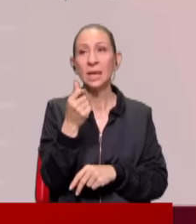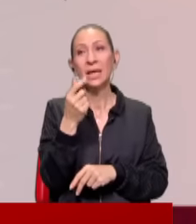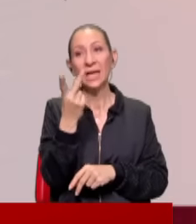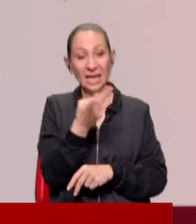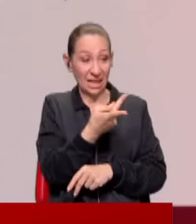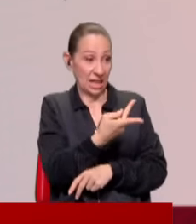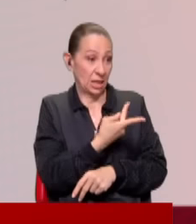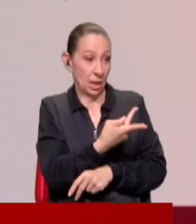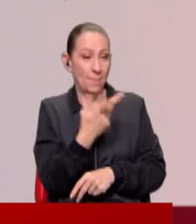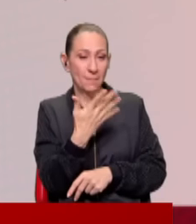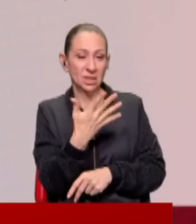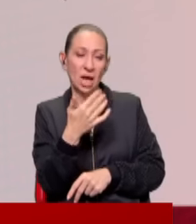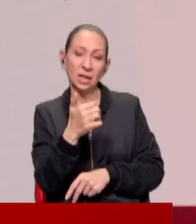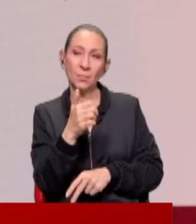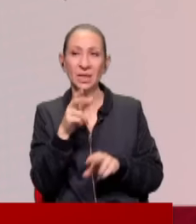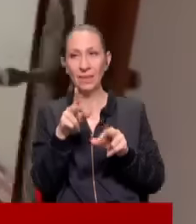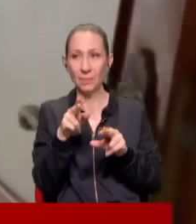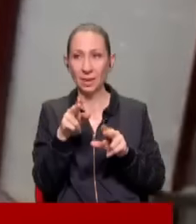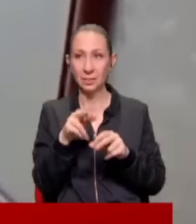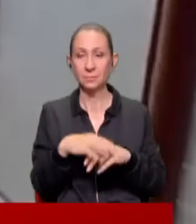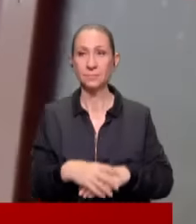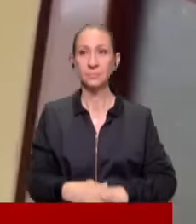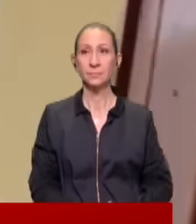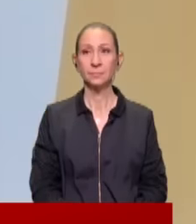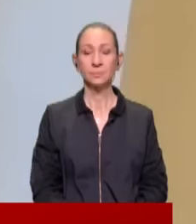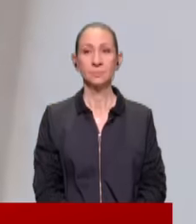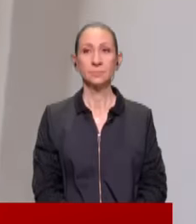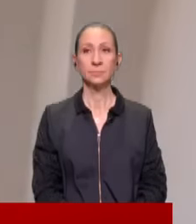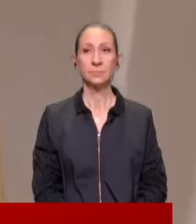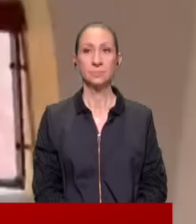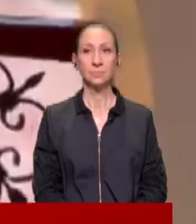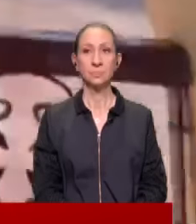2 kişi için 5-6 bin lira arasında.